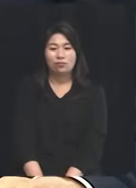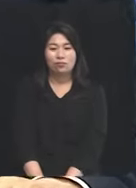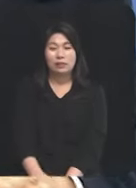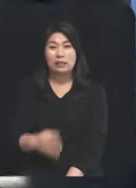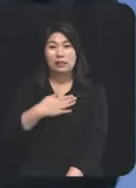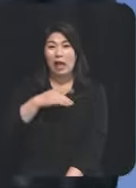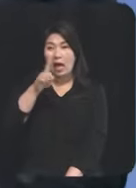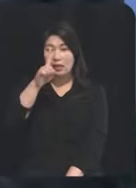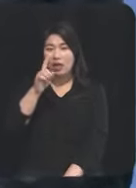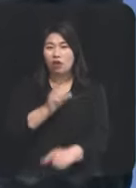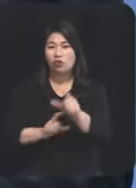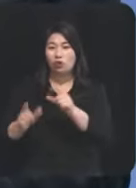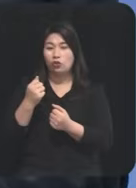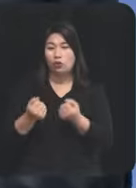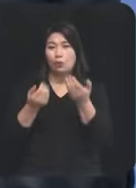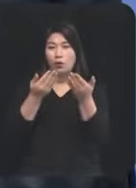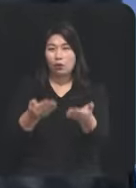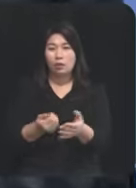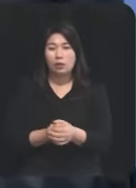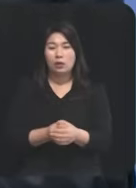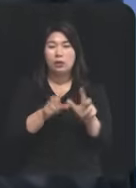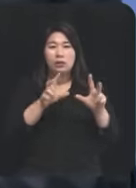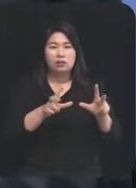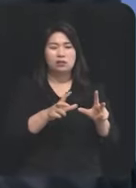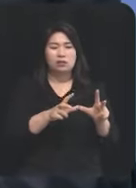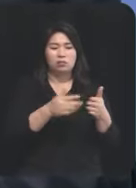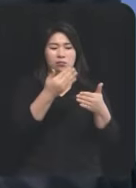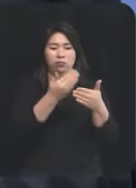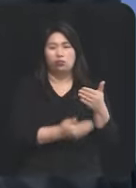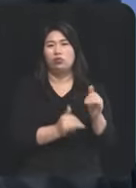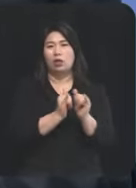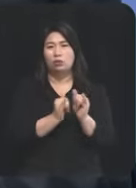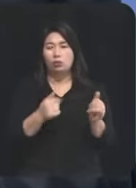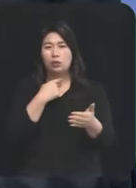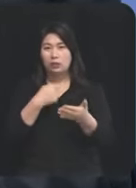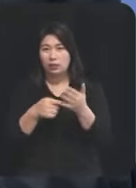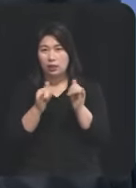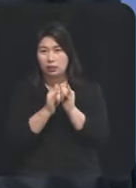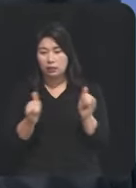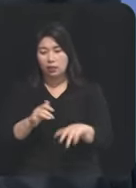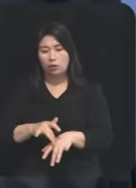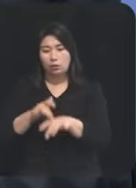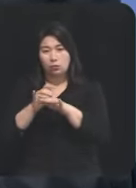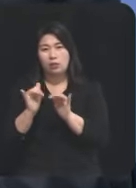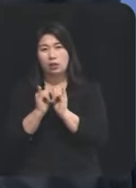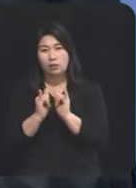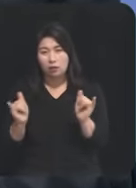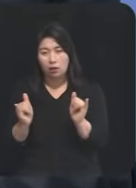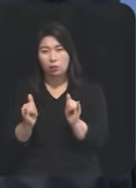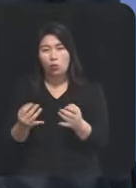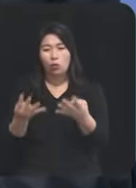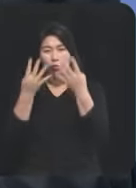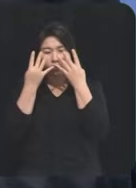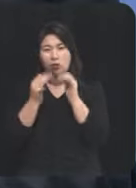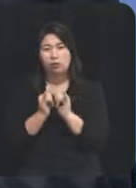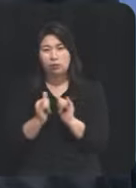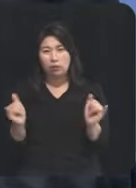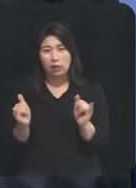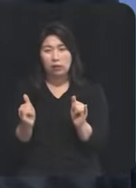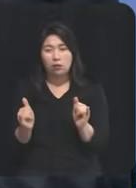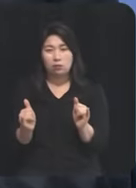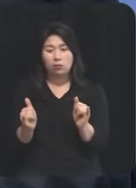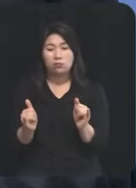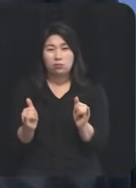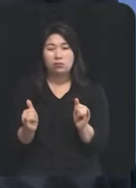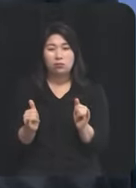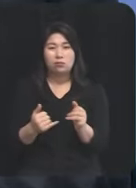한 가지 덧붙이면 네, 예. 지금 유가족 아까 말씀하신 희생자 뭐 행불자 그 아까 지금 수형자 그분 말씀